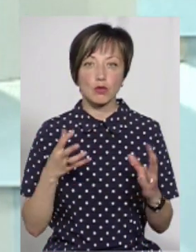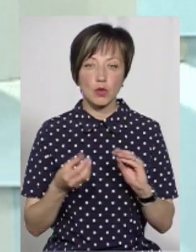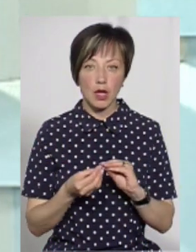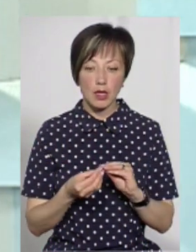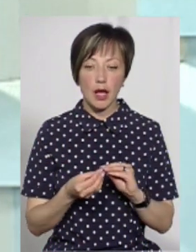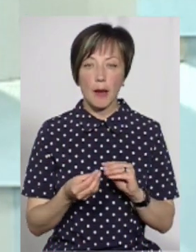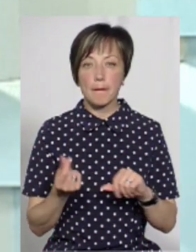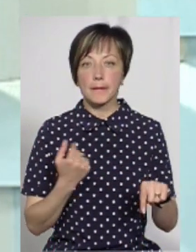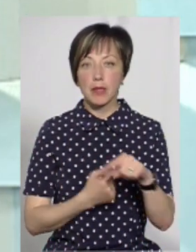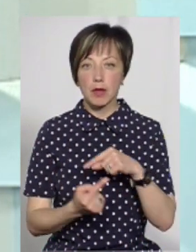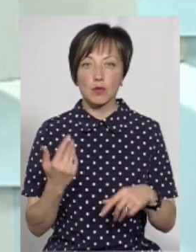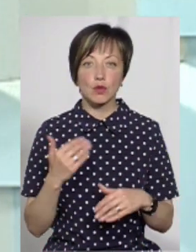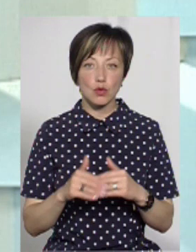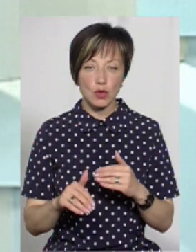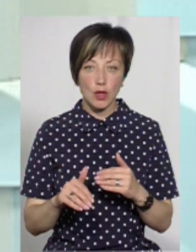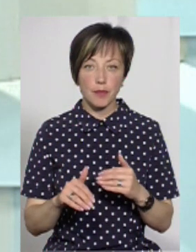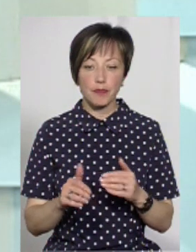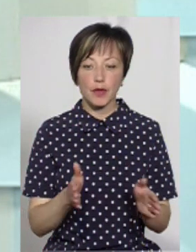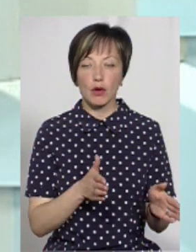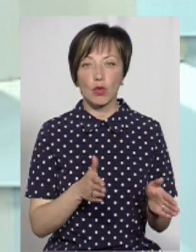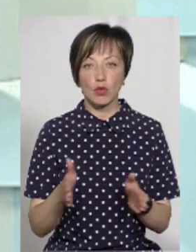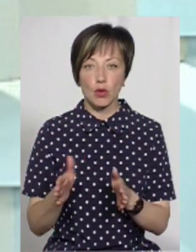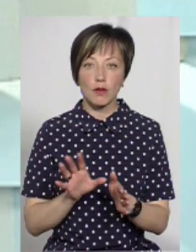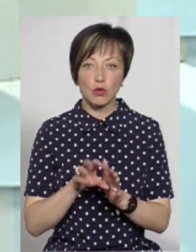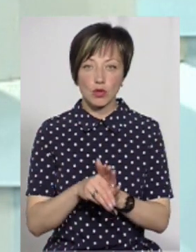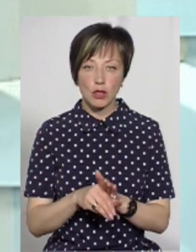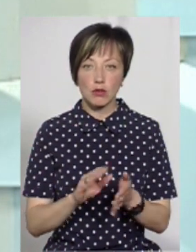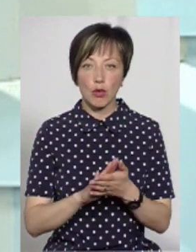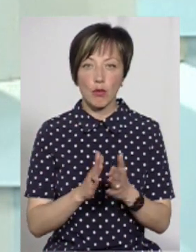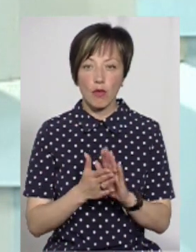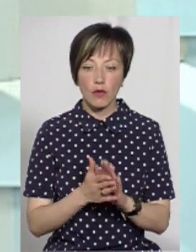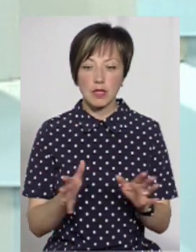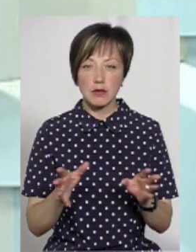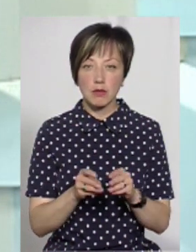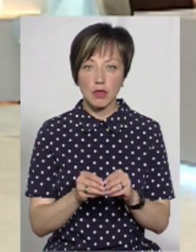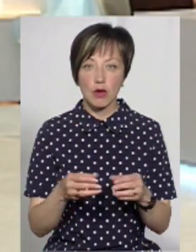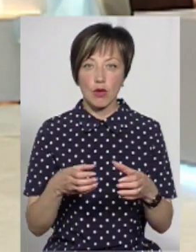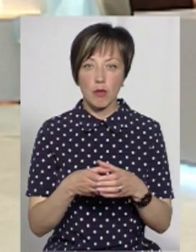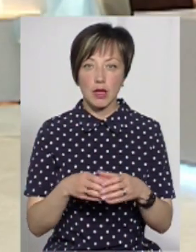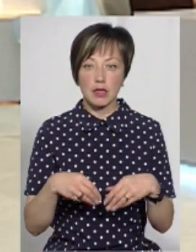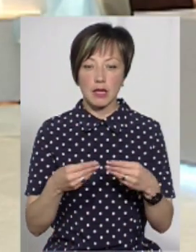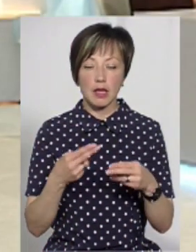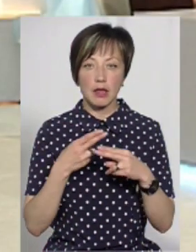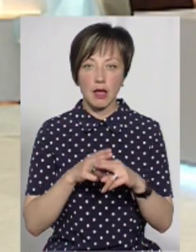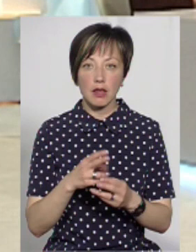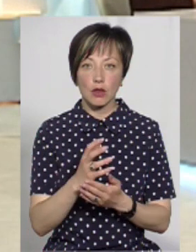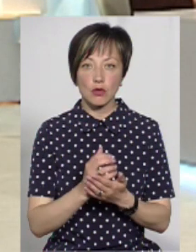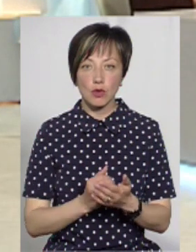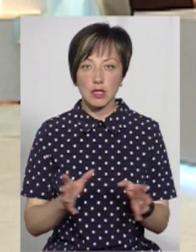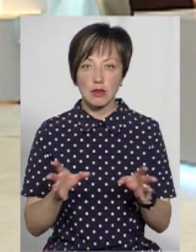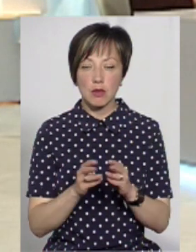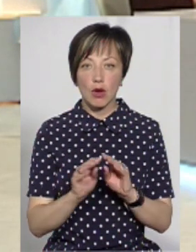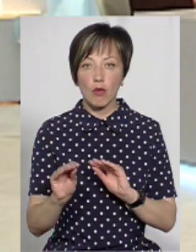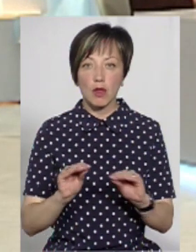результати. Вони, підприємці, вже готові долучатися, вони ж домовилися, що вони спільно, там громада надає техніку, якісь ресурси, вони